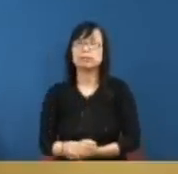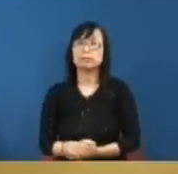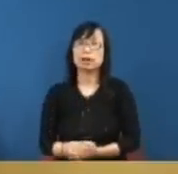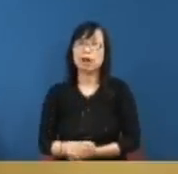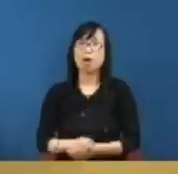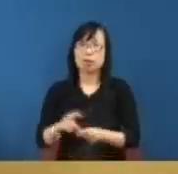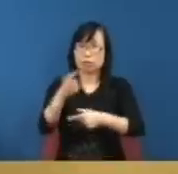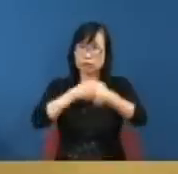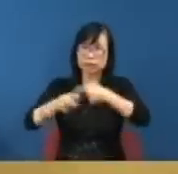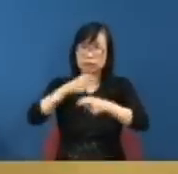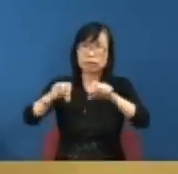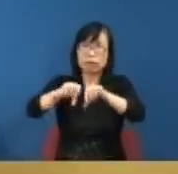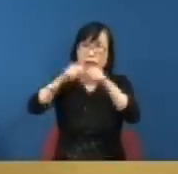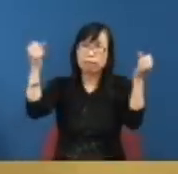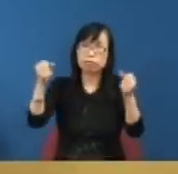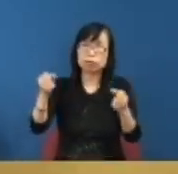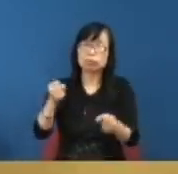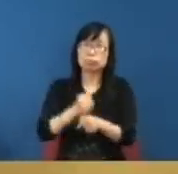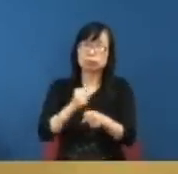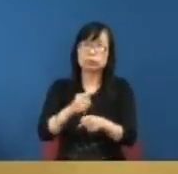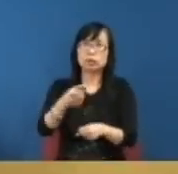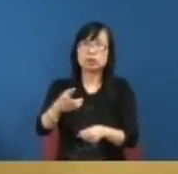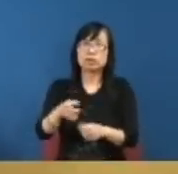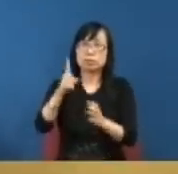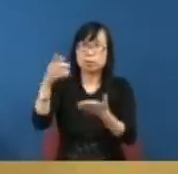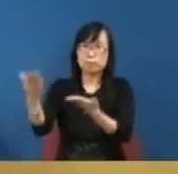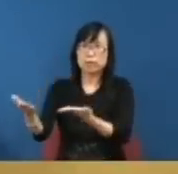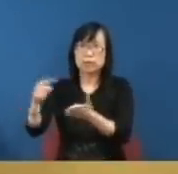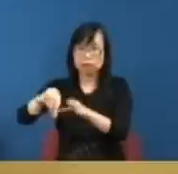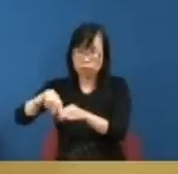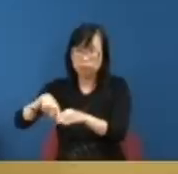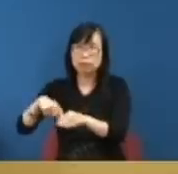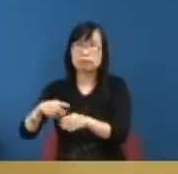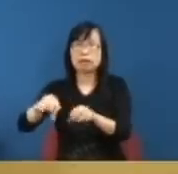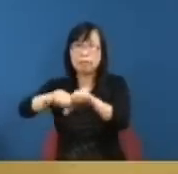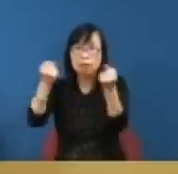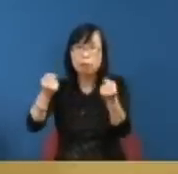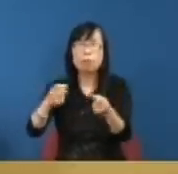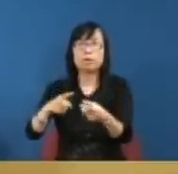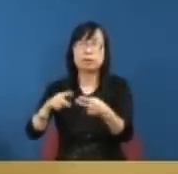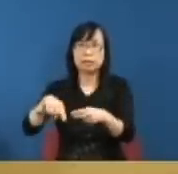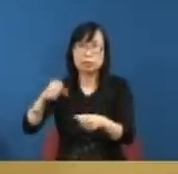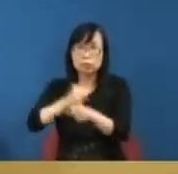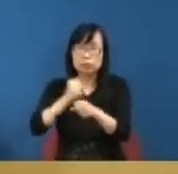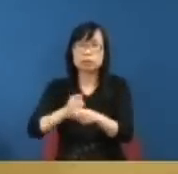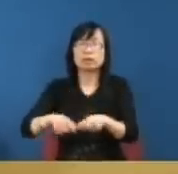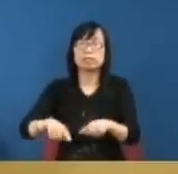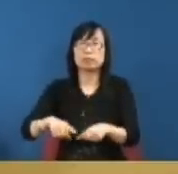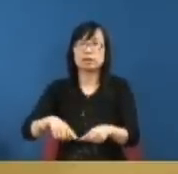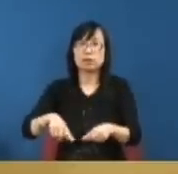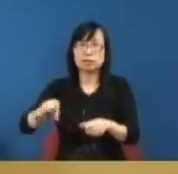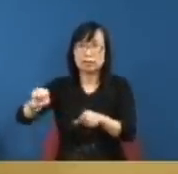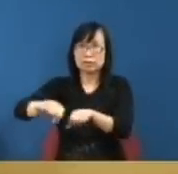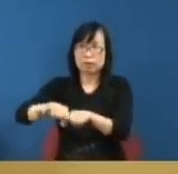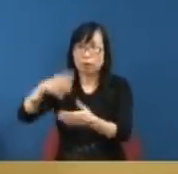泡沫經濟爆破而造成對低下階層的生活的傷害，對打工仔女的這個更加